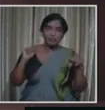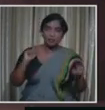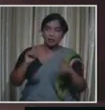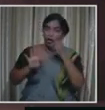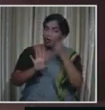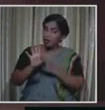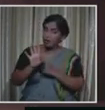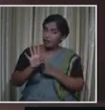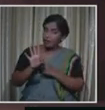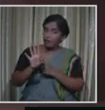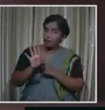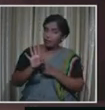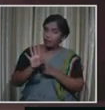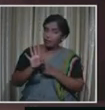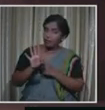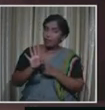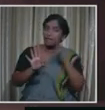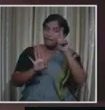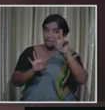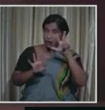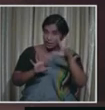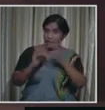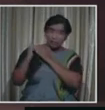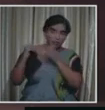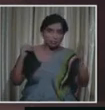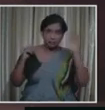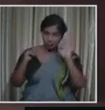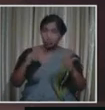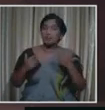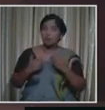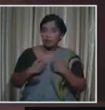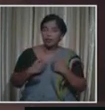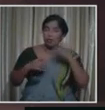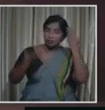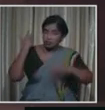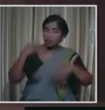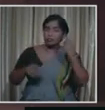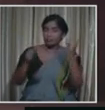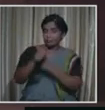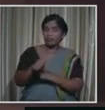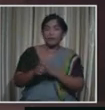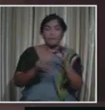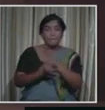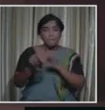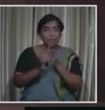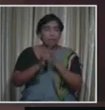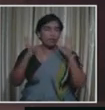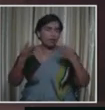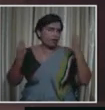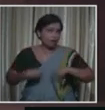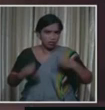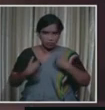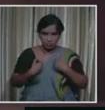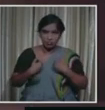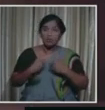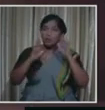urdu, kiyed, urdu visyata kalaparikya datulata, api saudru gatan wila tibena, pajatan terwadi visyala ahimiyang api dati tibena,